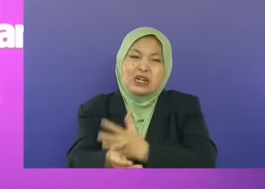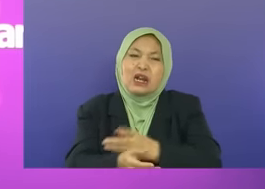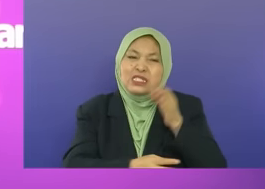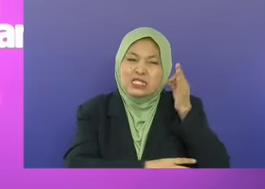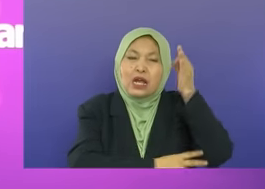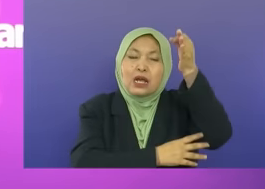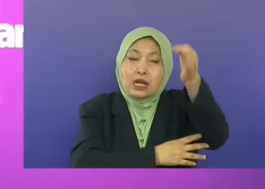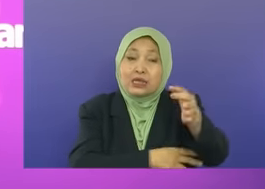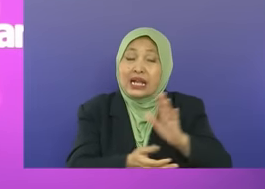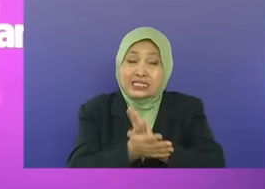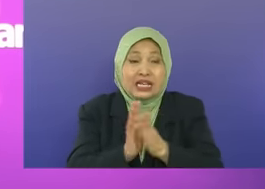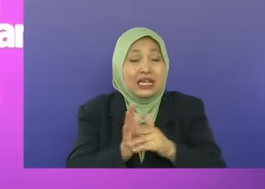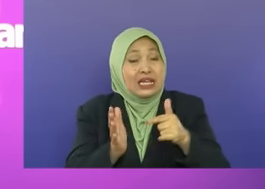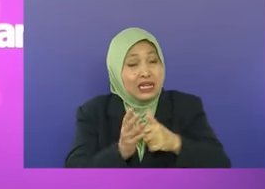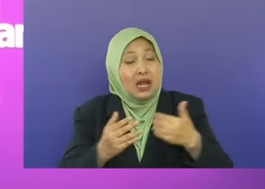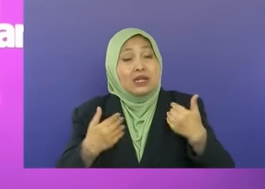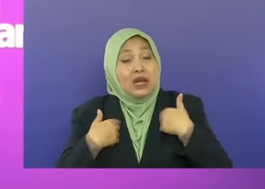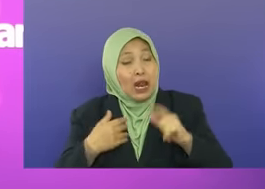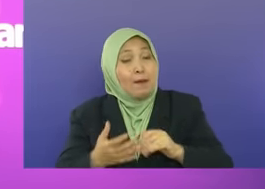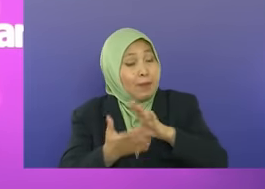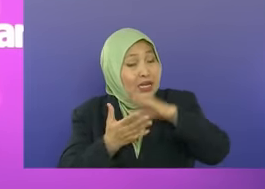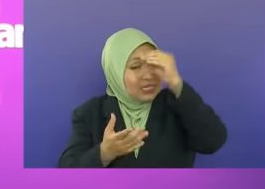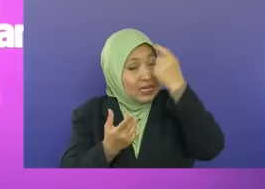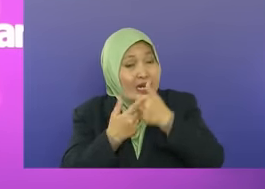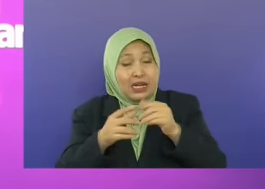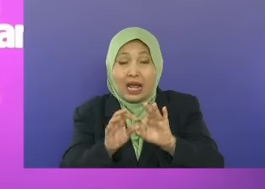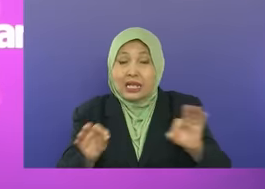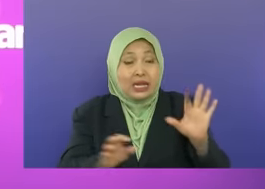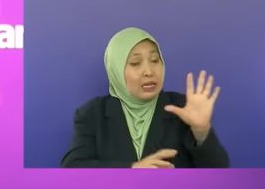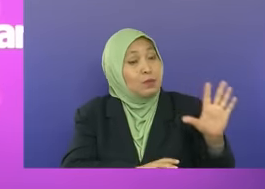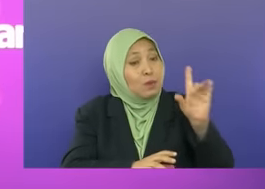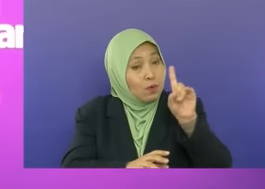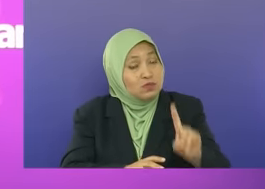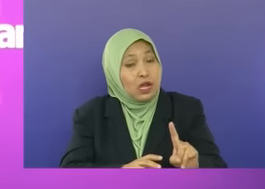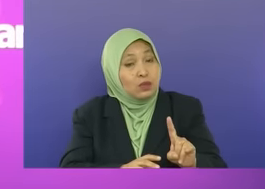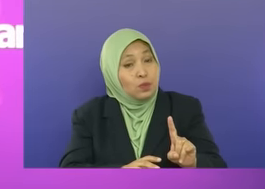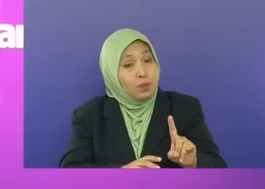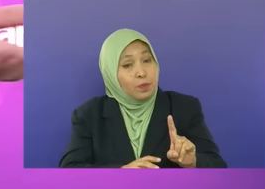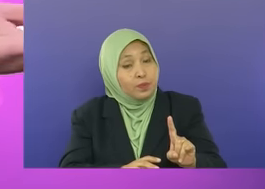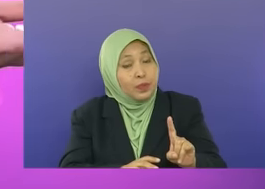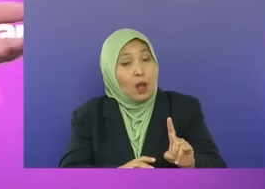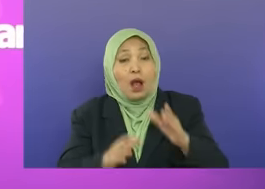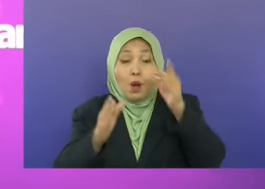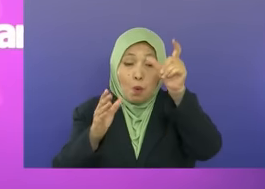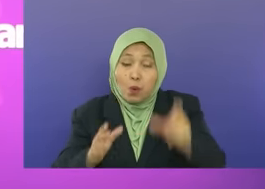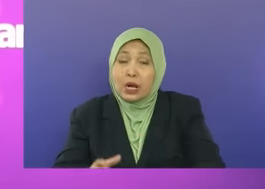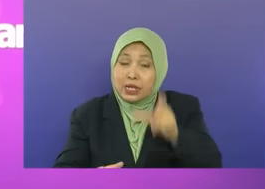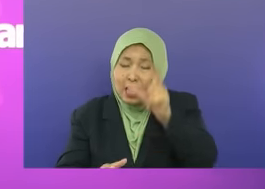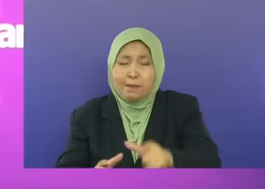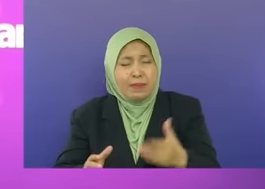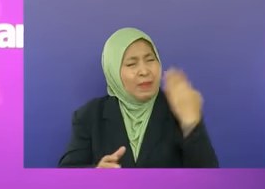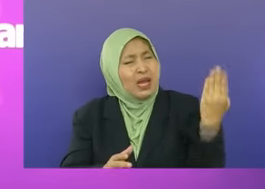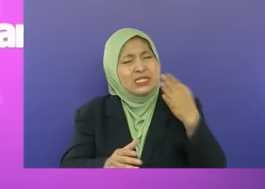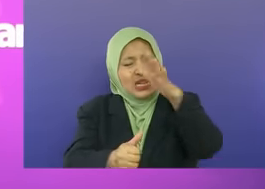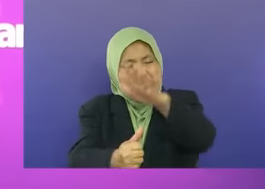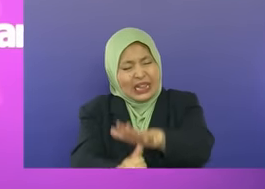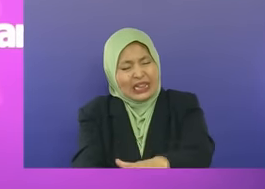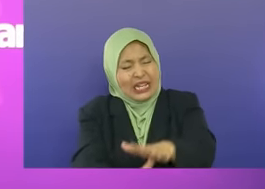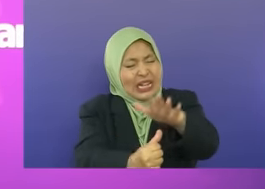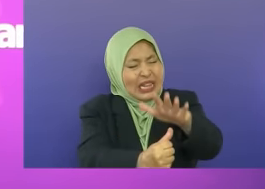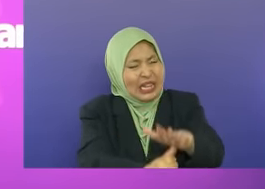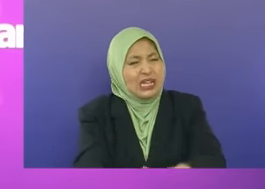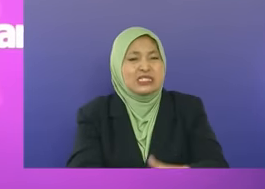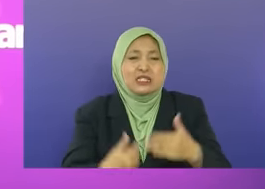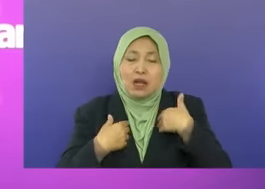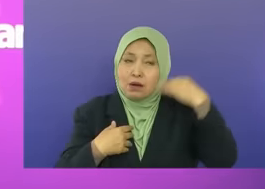akan datang Jadi ini adalah pelajaran daripada ayat 51 dimana orang yang biasa ditindasnya ditindas dia